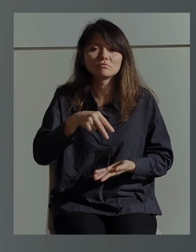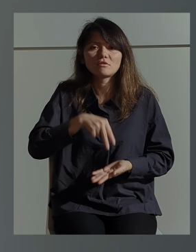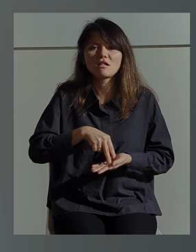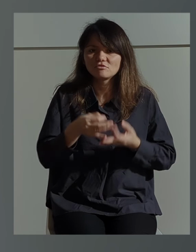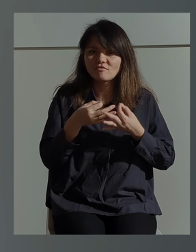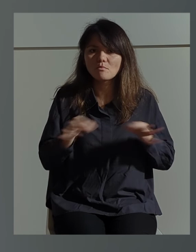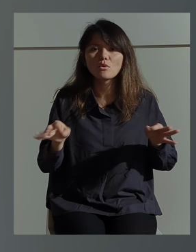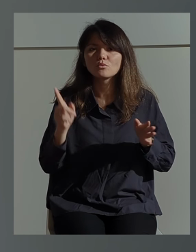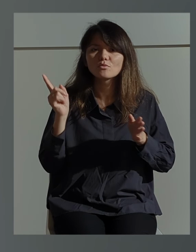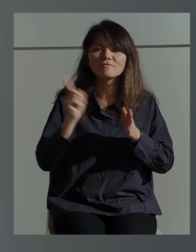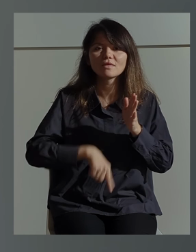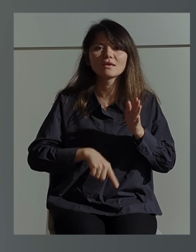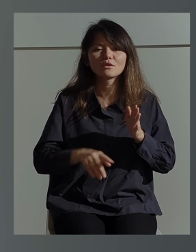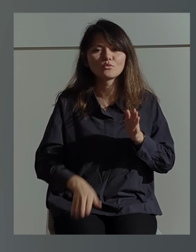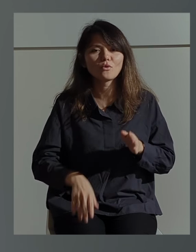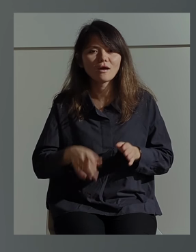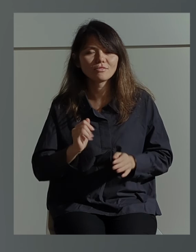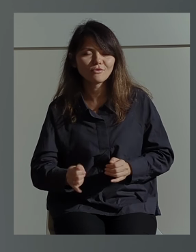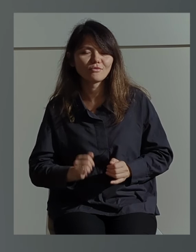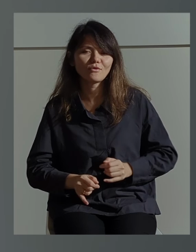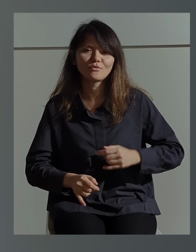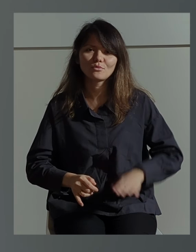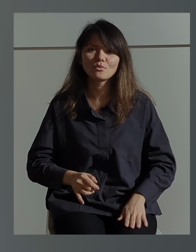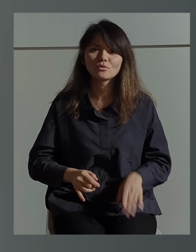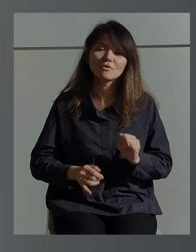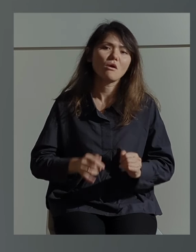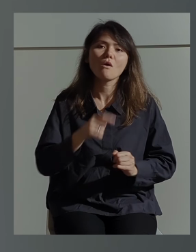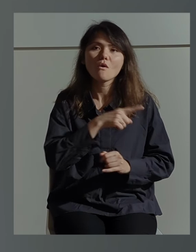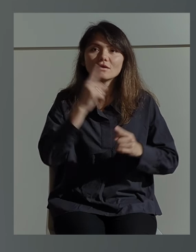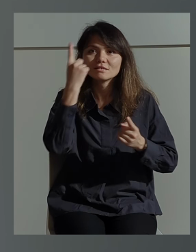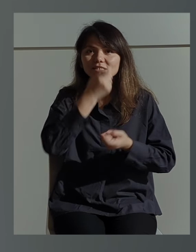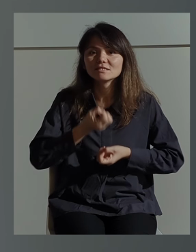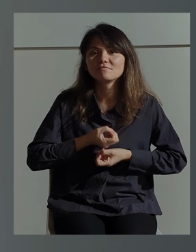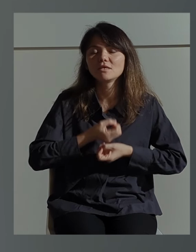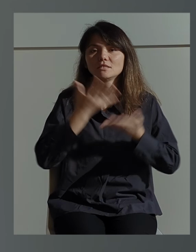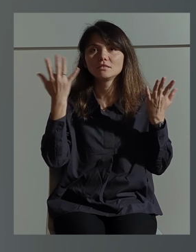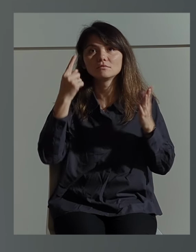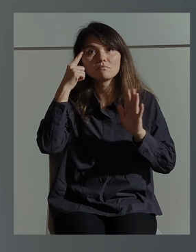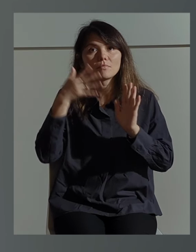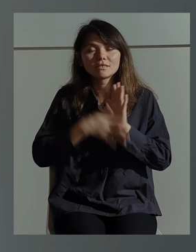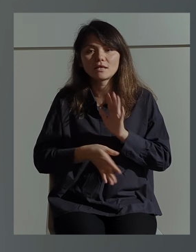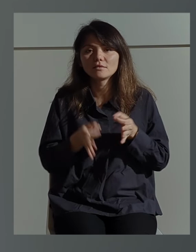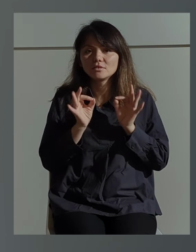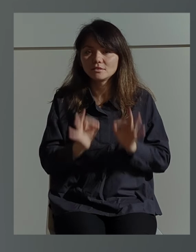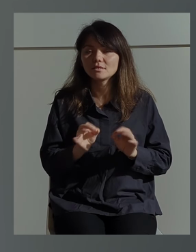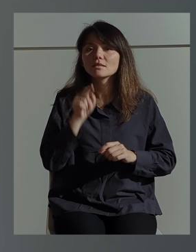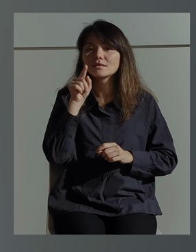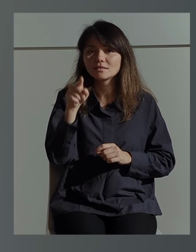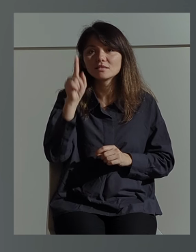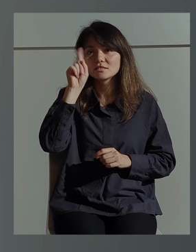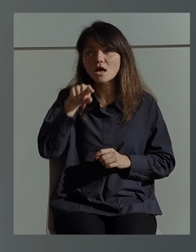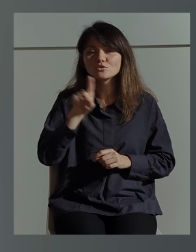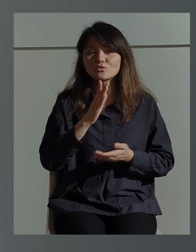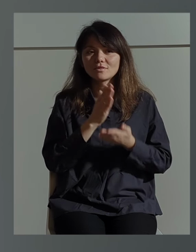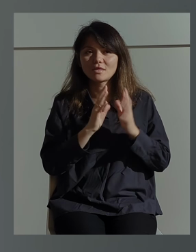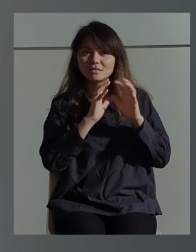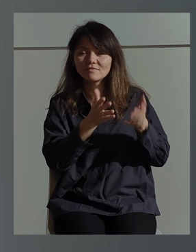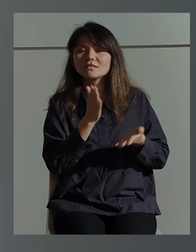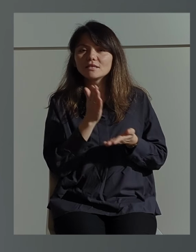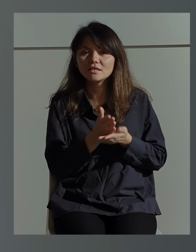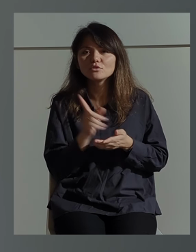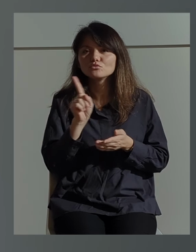уверенно дрыга то одной ногой то другой он весь светился от осознания истины Теперь ты знаешь на есть кое И